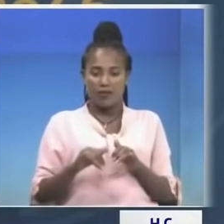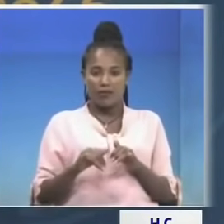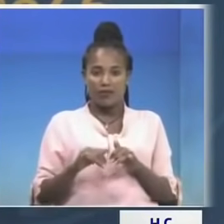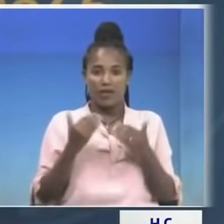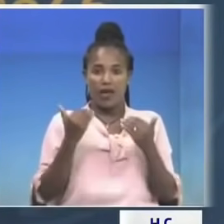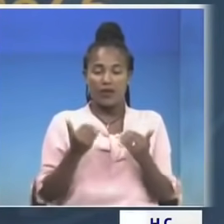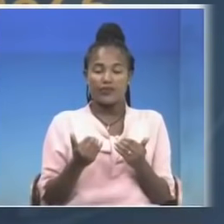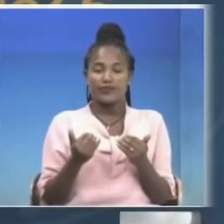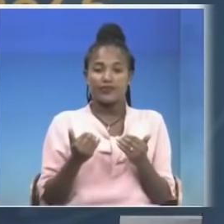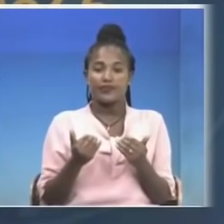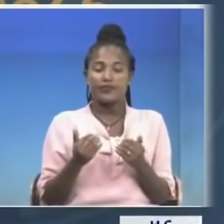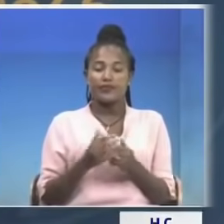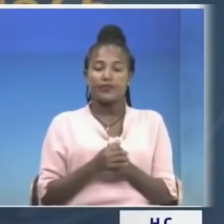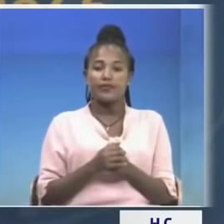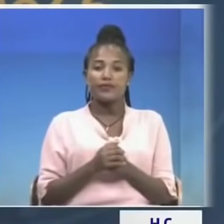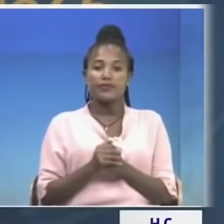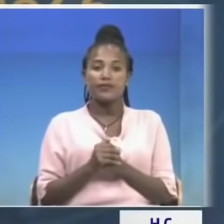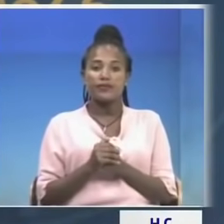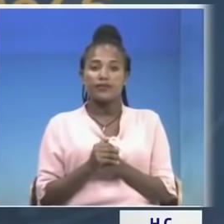አሁን